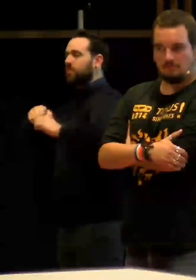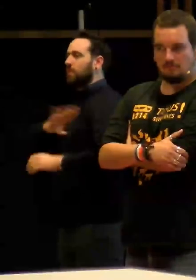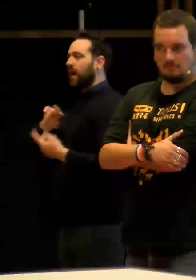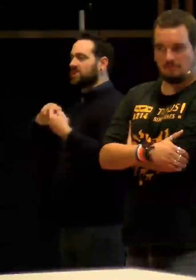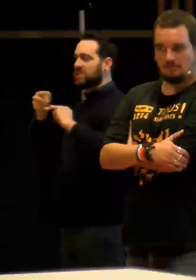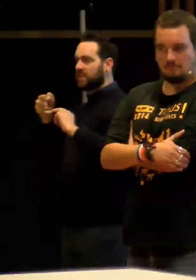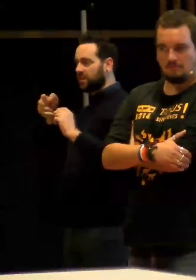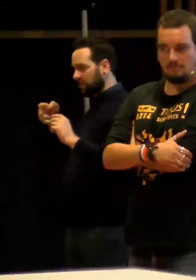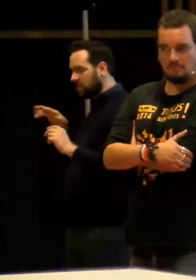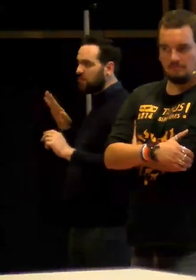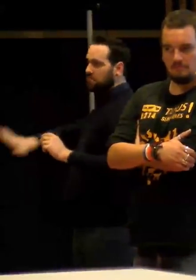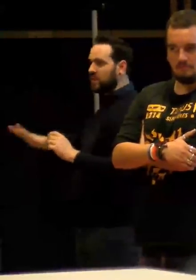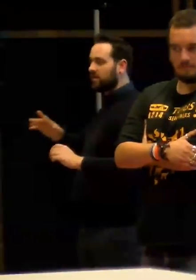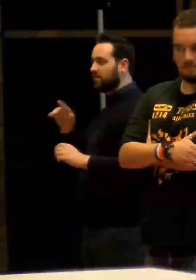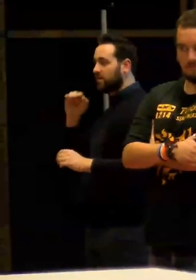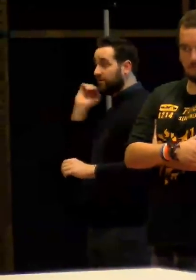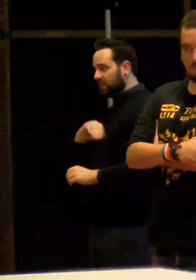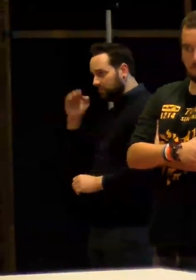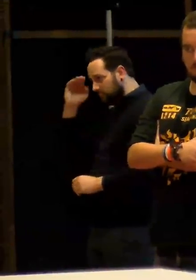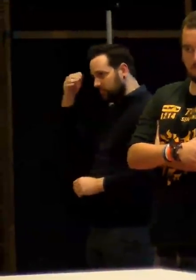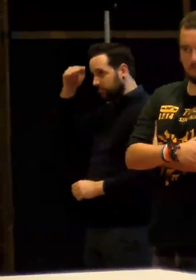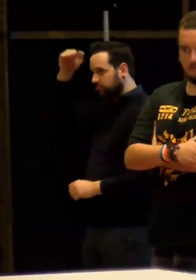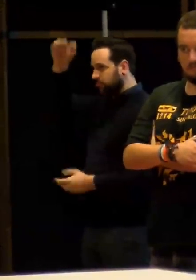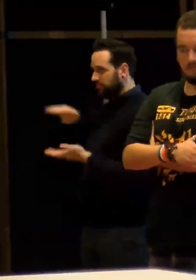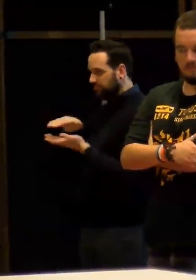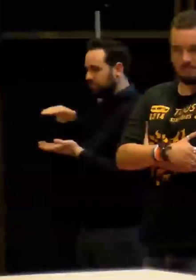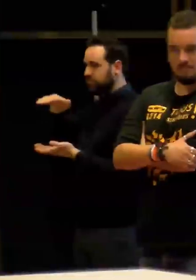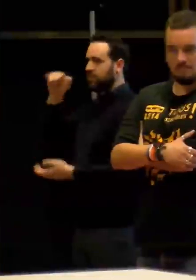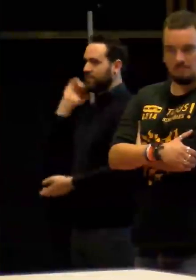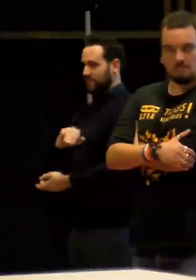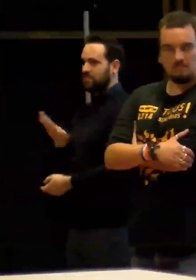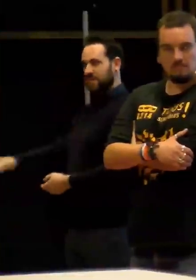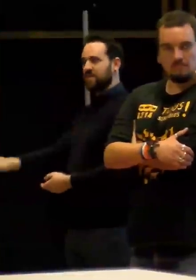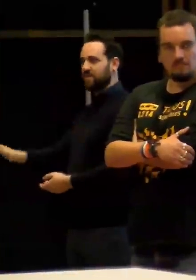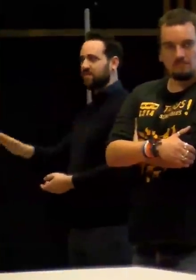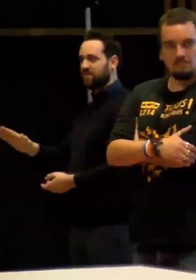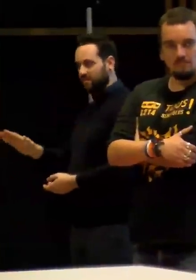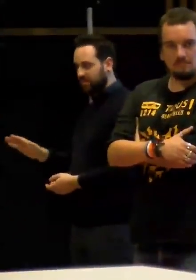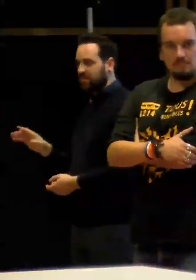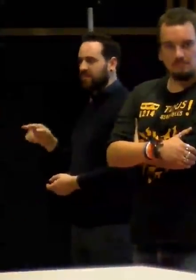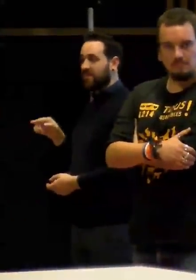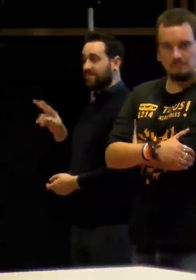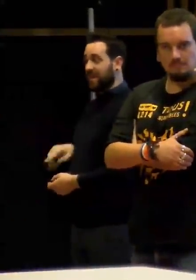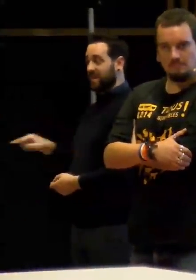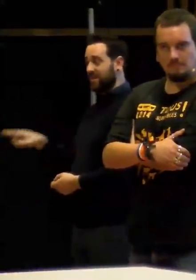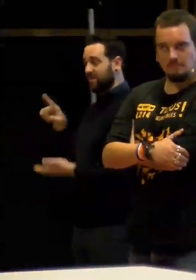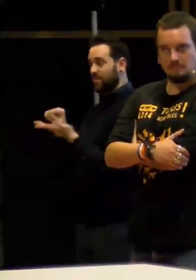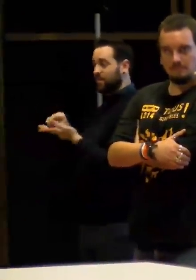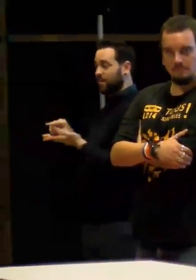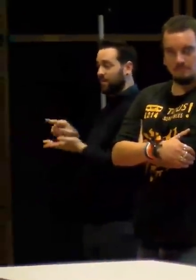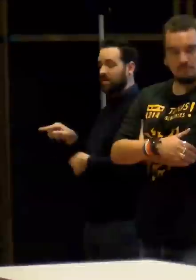des accélérateurs de croissance, etc. Donc des animaux où on peut montrer qu'ils sont